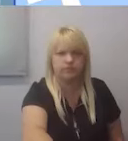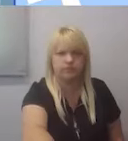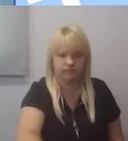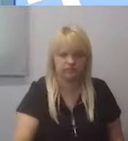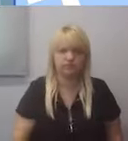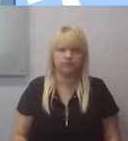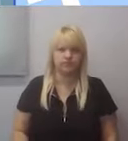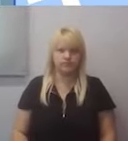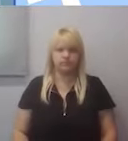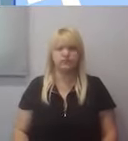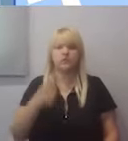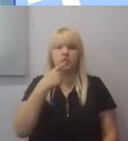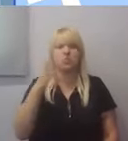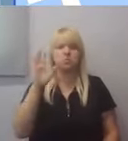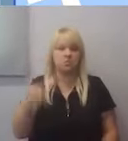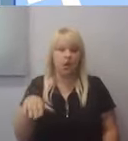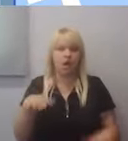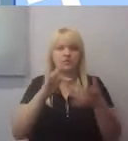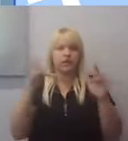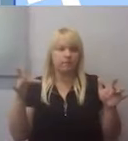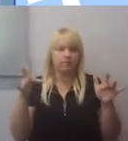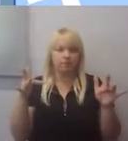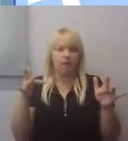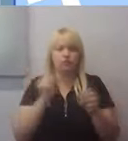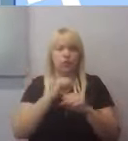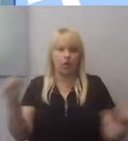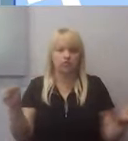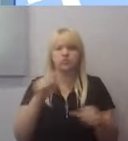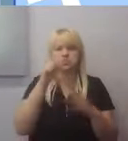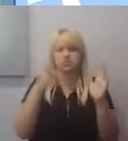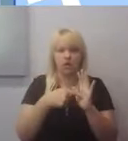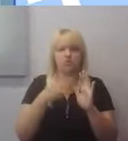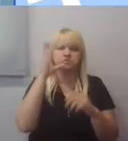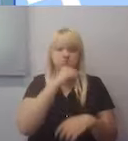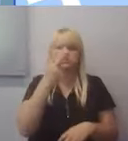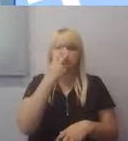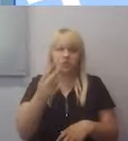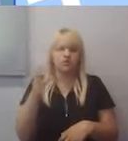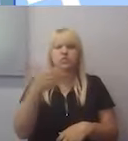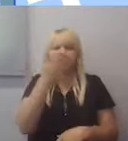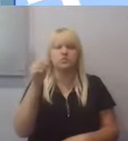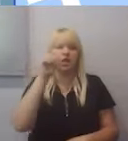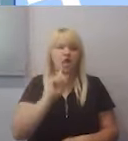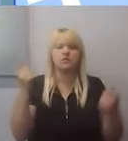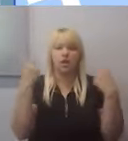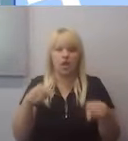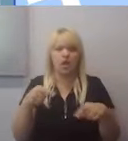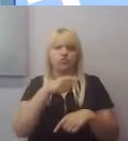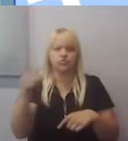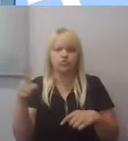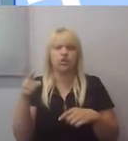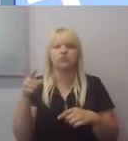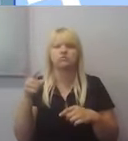apdraudējumiem ir iespējams noskatīties jums visērtākajā laikā un šie ieraksti ir pieejami rīgas domes